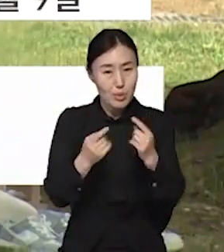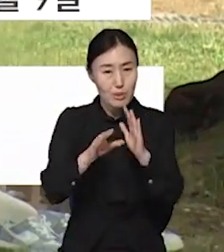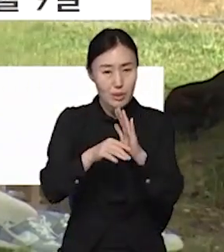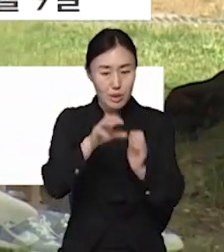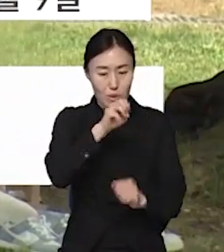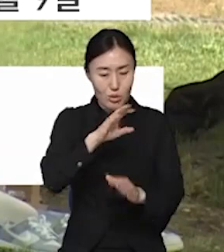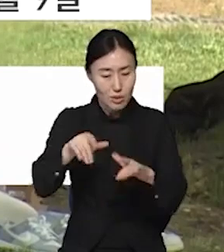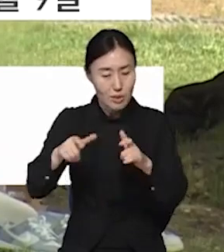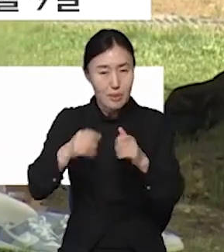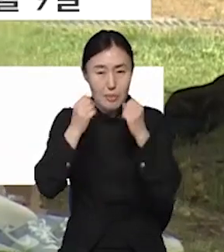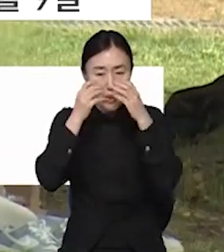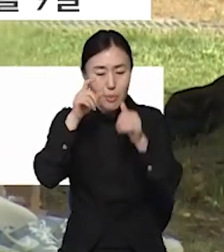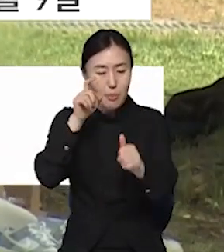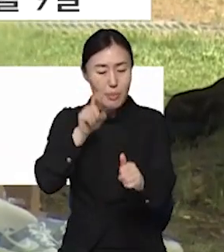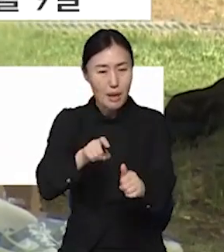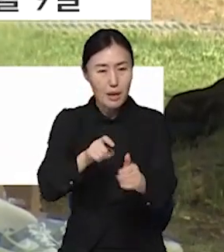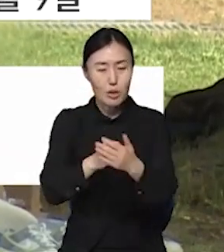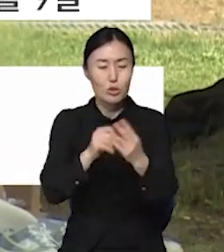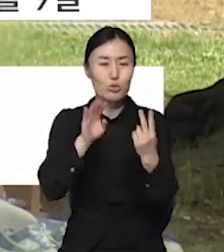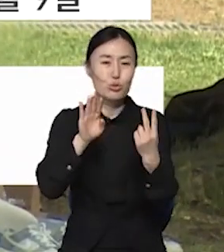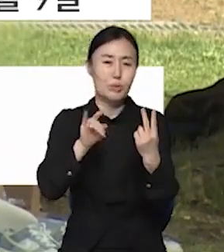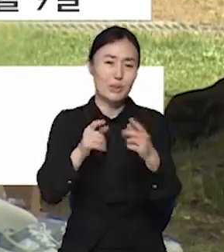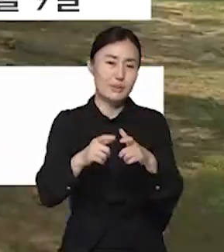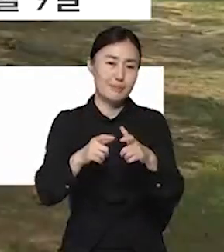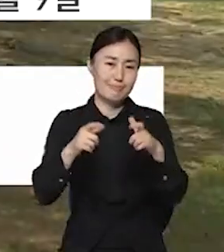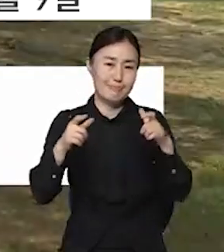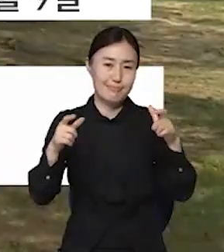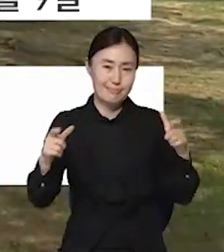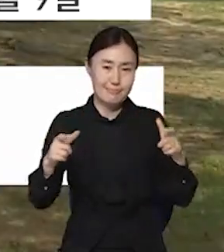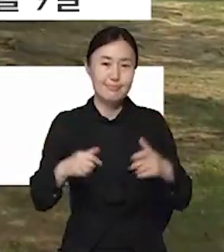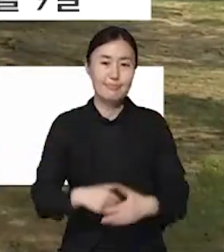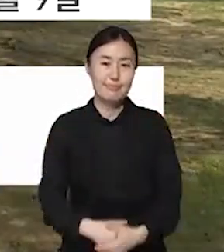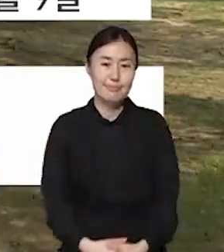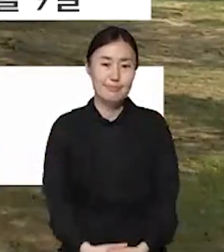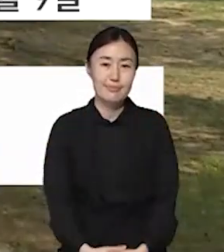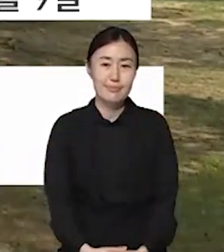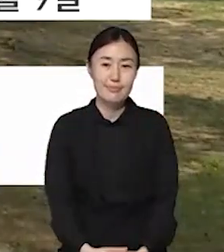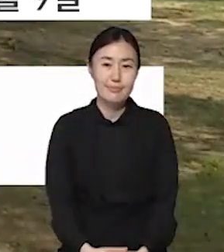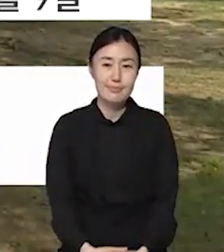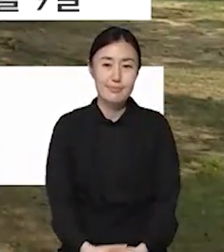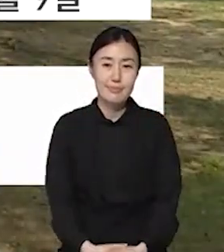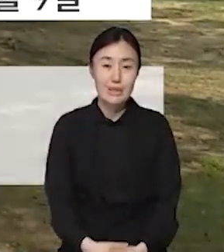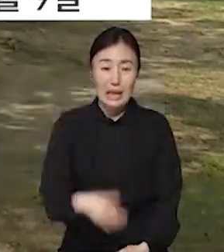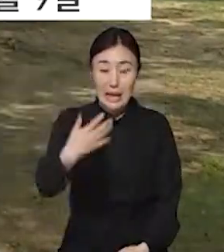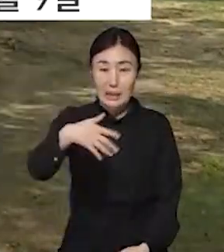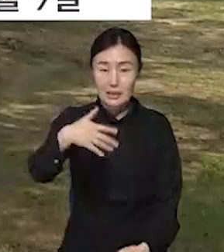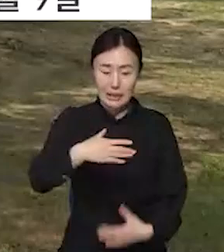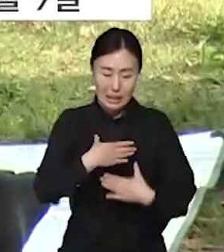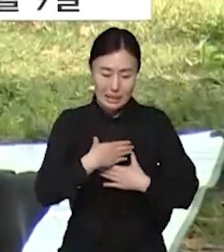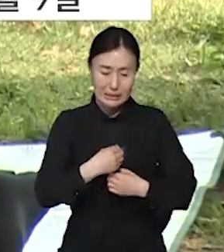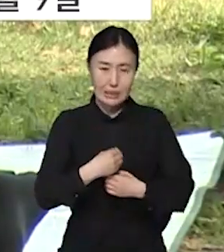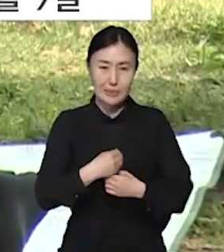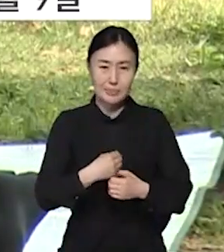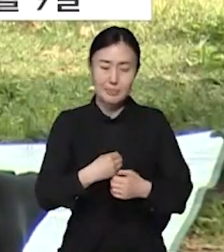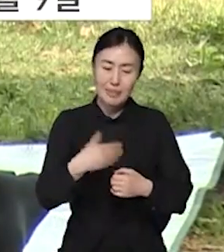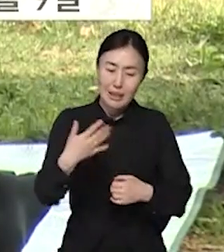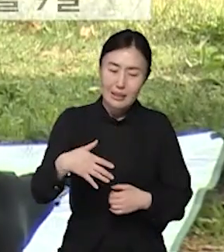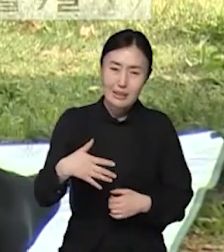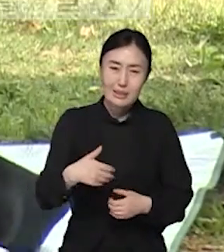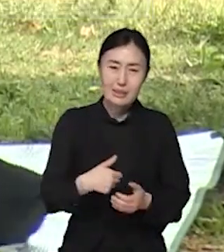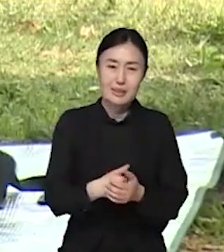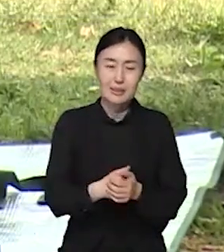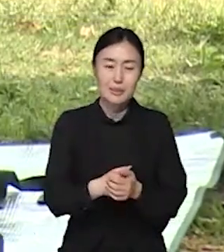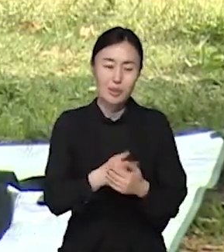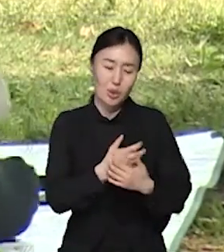신규 확진자 수가 2배 가까이 증가하는 경향을 보이고 있습니다. 아직은 안심할 때가 아니라는